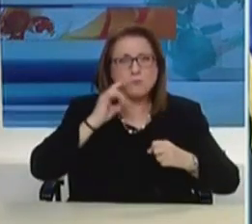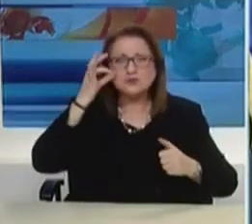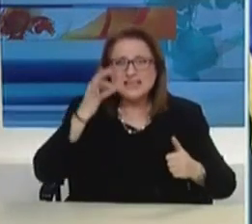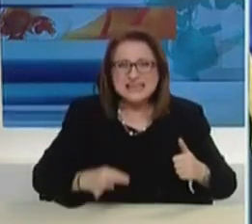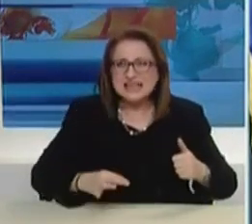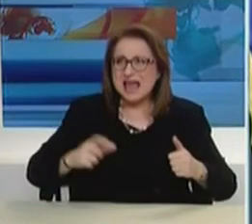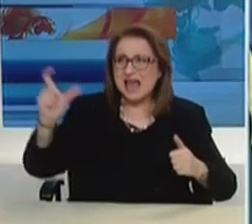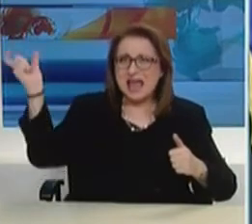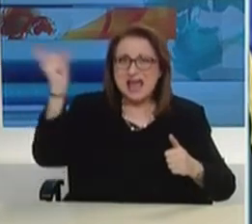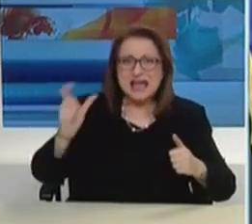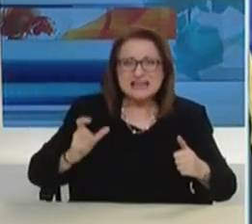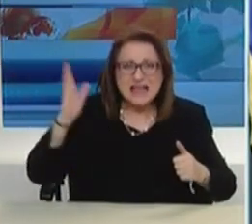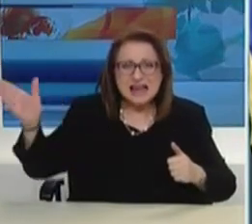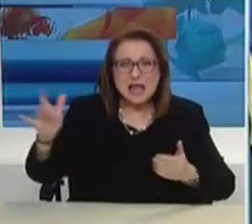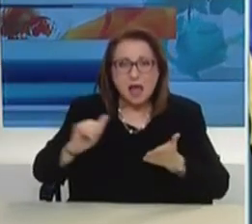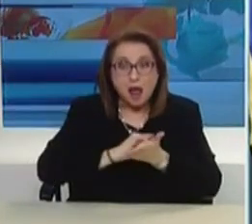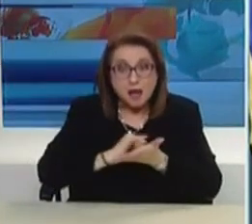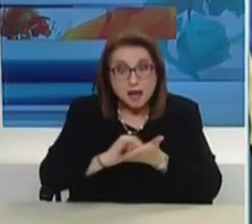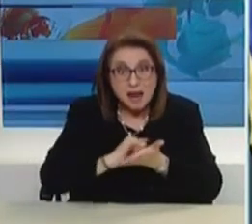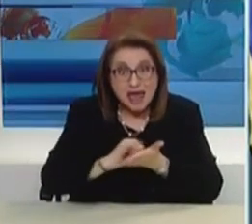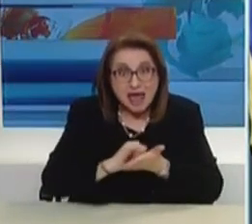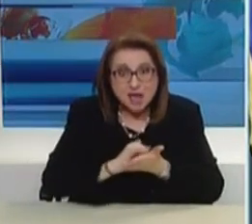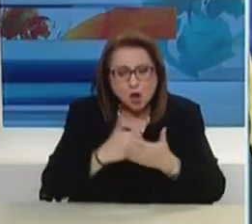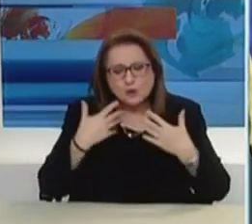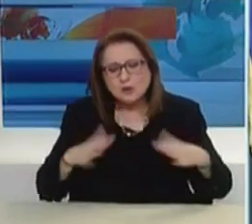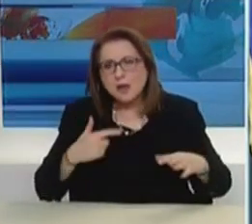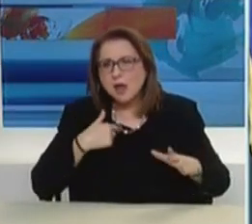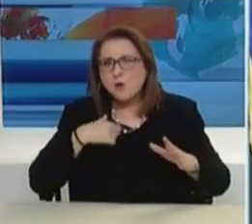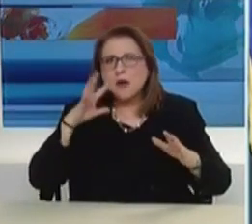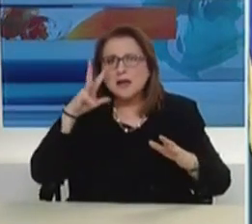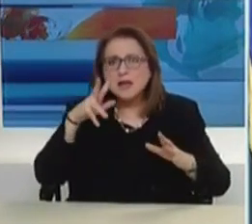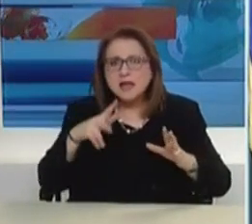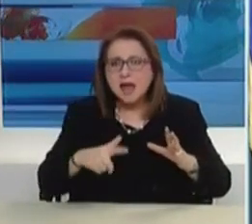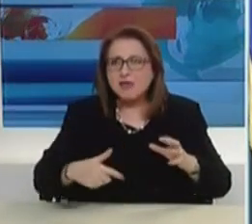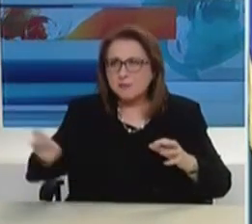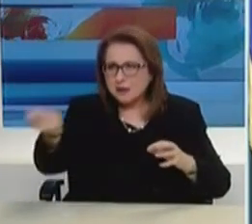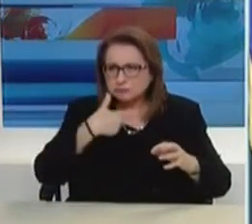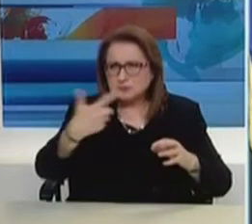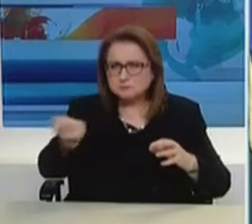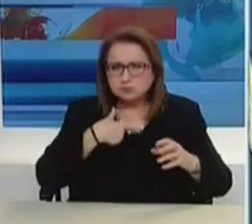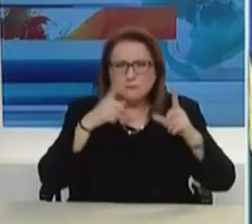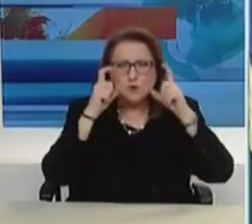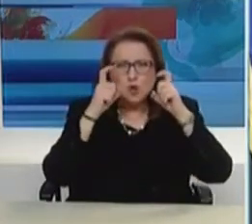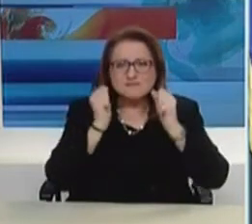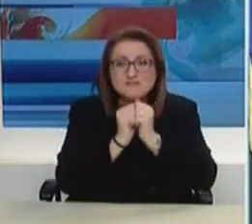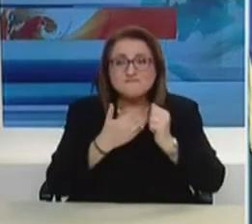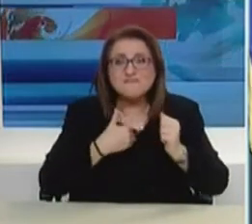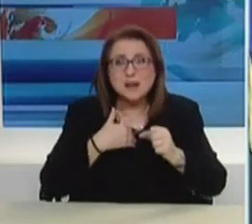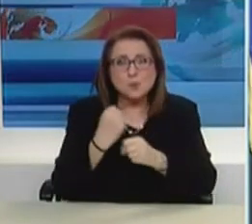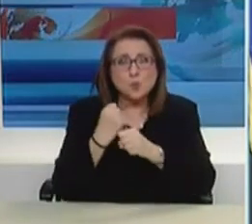Υόρκης, που έχω εικόνες σαφείς από φίλους που μιλάω κάθε μέρα, και να καταλάβουμε ότι ακόμα και